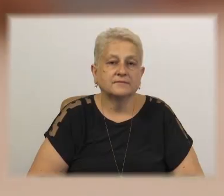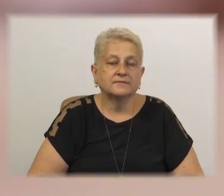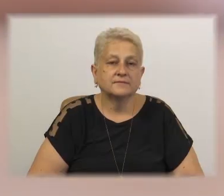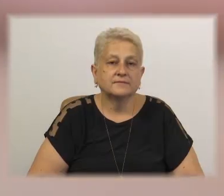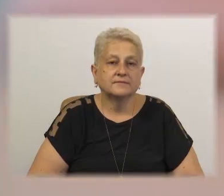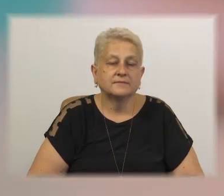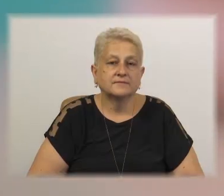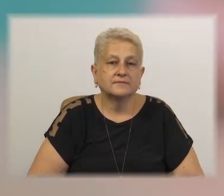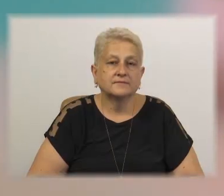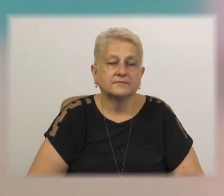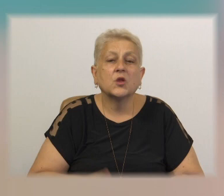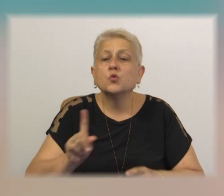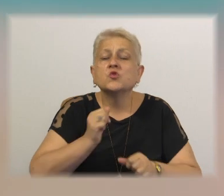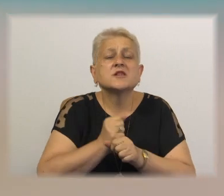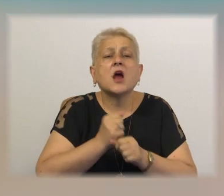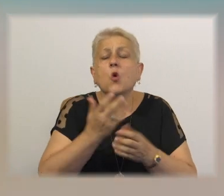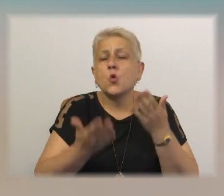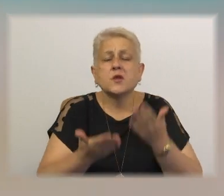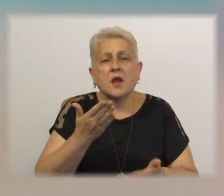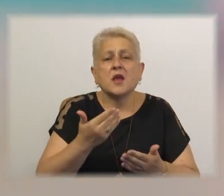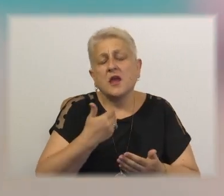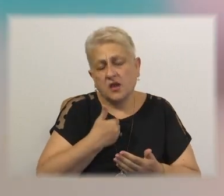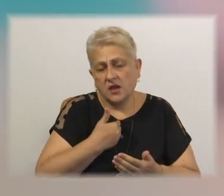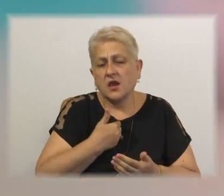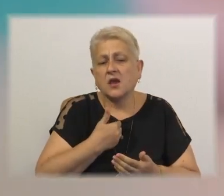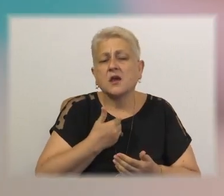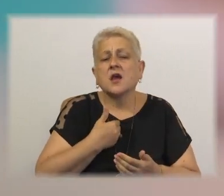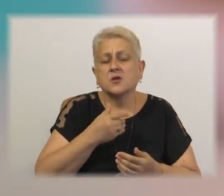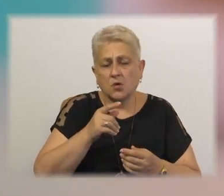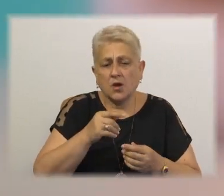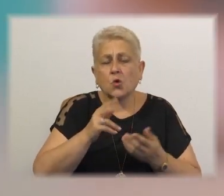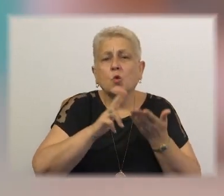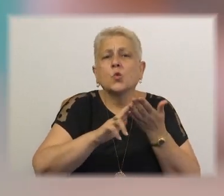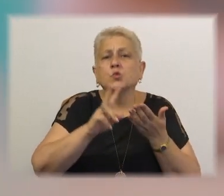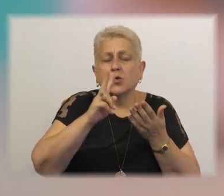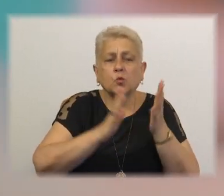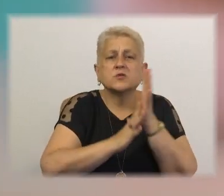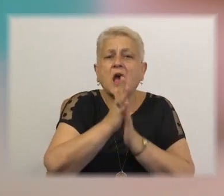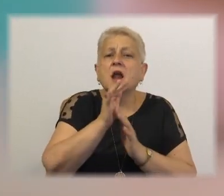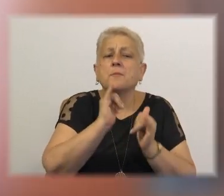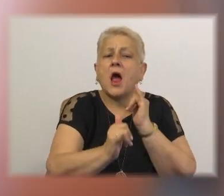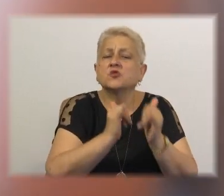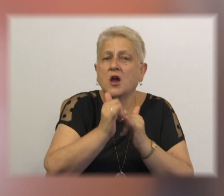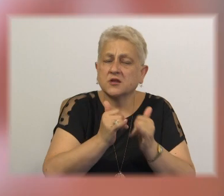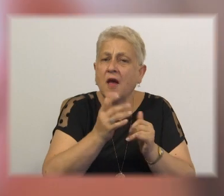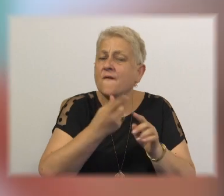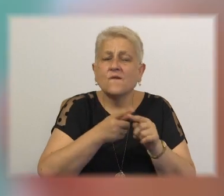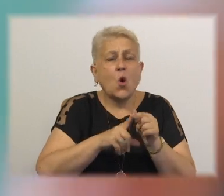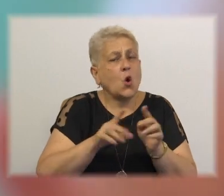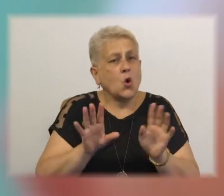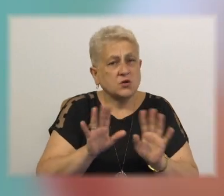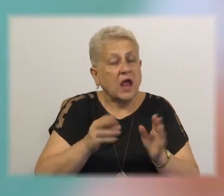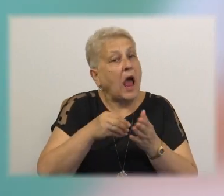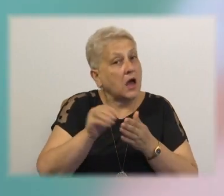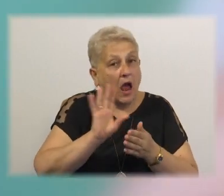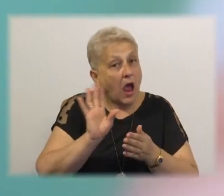Միքայել, դու քո այրենիքի համար ինչ ես արել օրինակ։ Ես 52 ծառ եմ աճացրել, ոչ թե առել